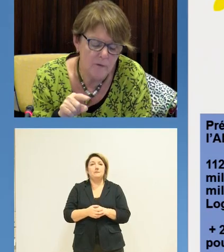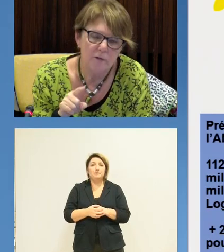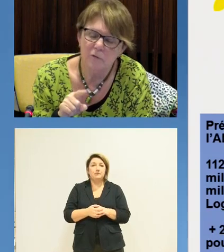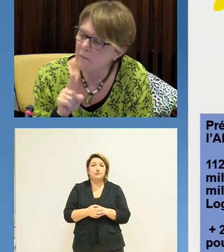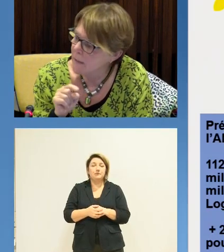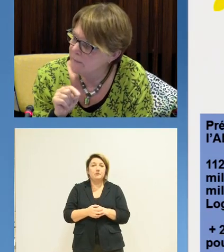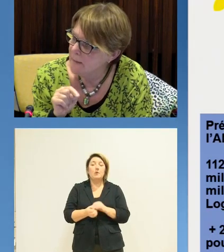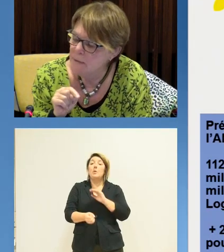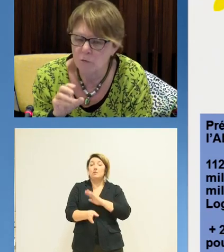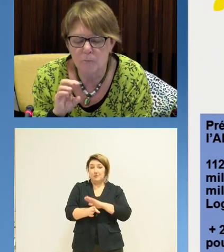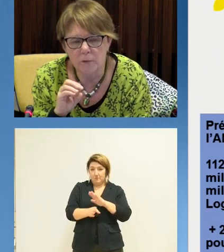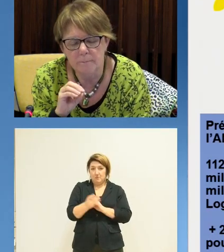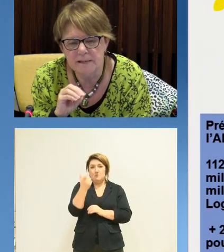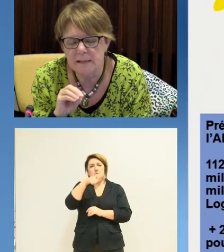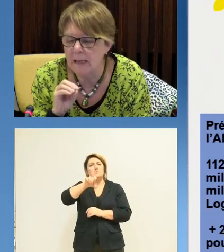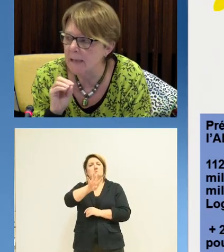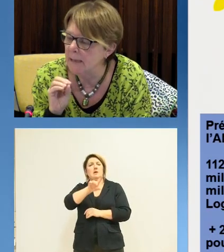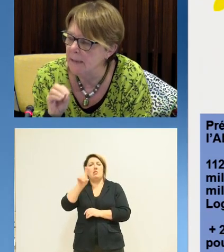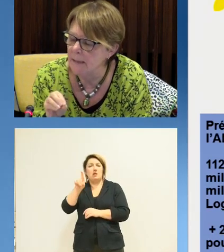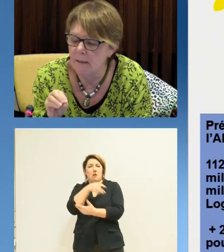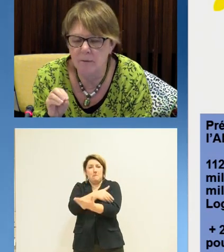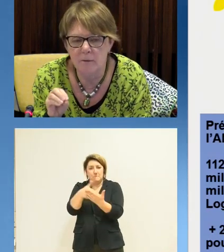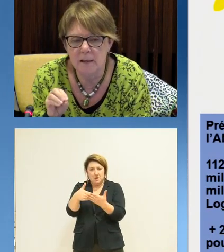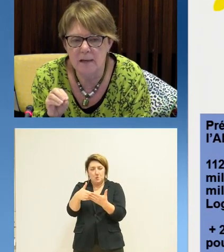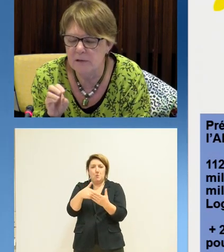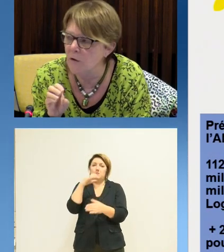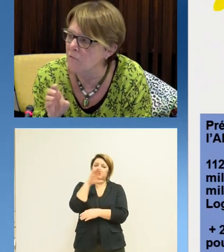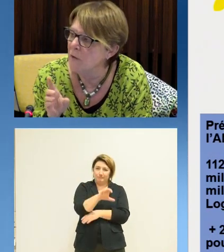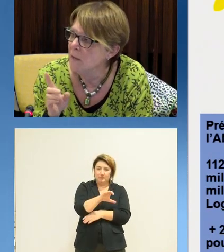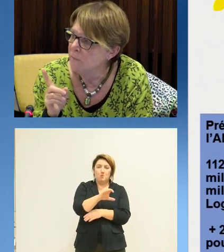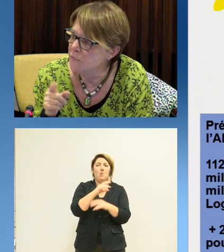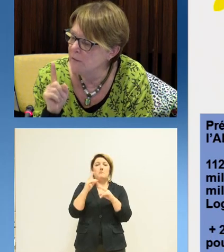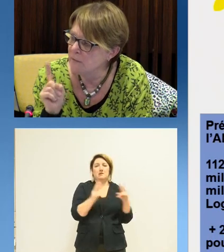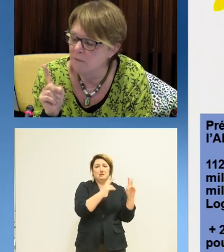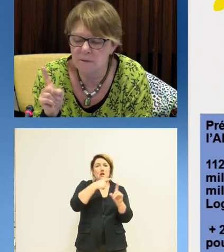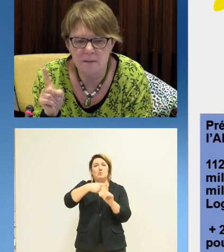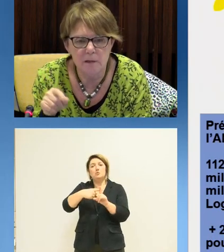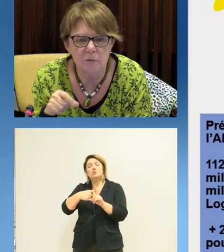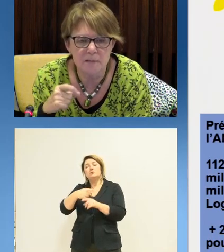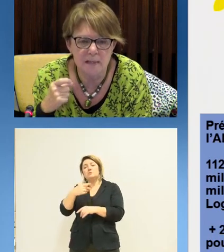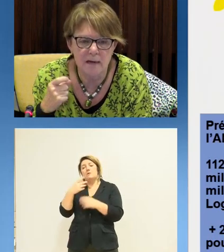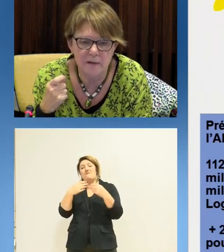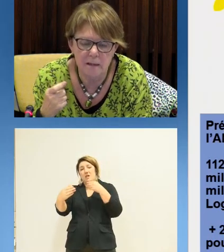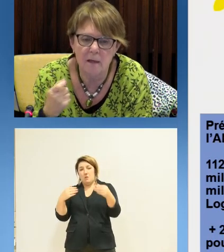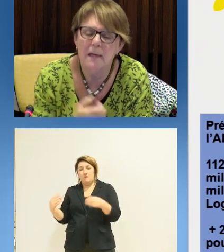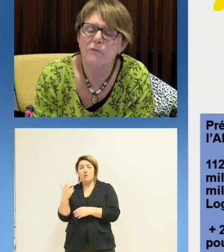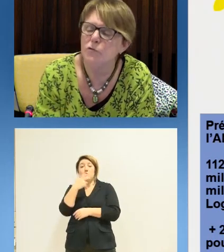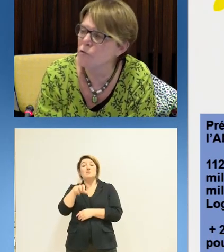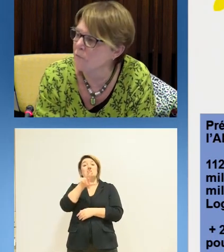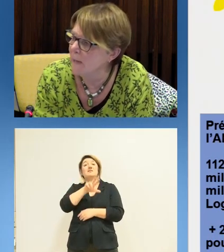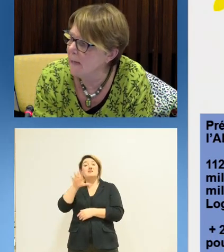essentiellement les 241 millions pour mistral et la villeneuve puisque les 335 millions c'est avec